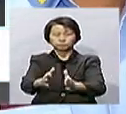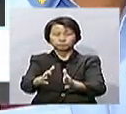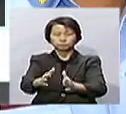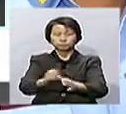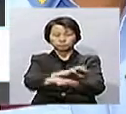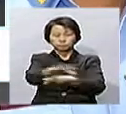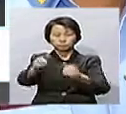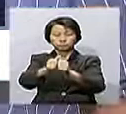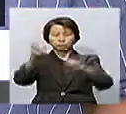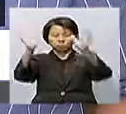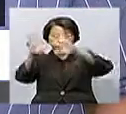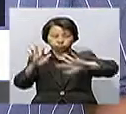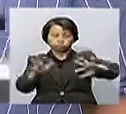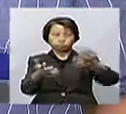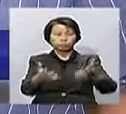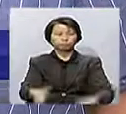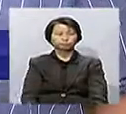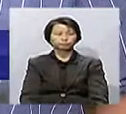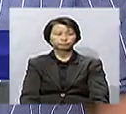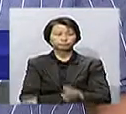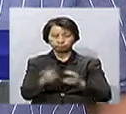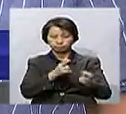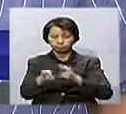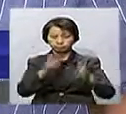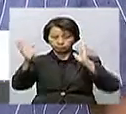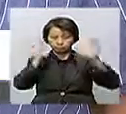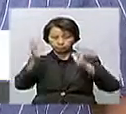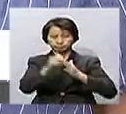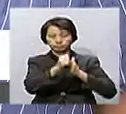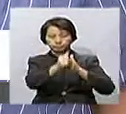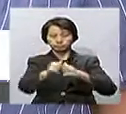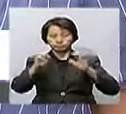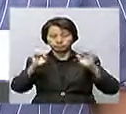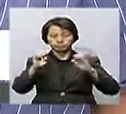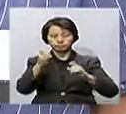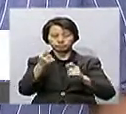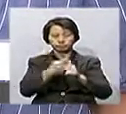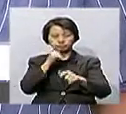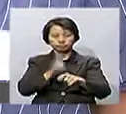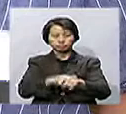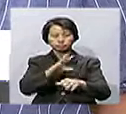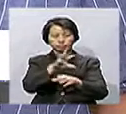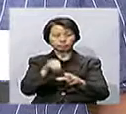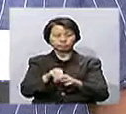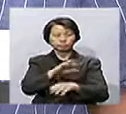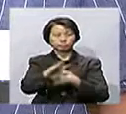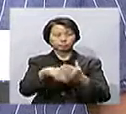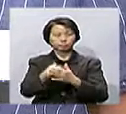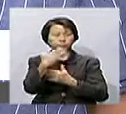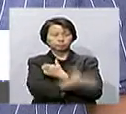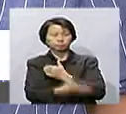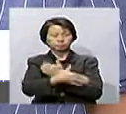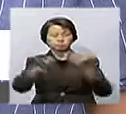affected by a natural disaster. Usaha Malaysia mengetuai exercise kali pertama melibatkan kesemua negara